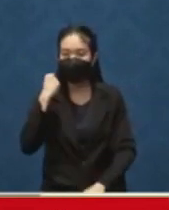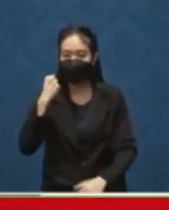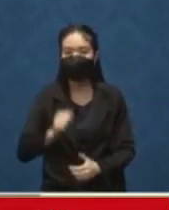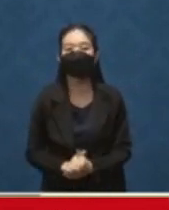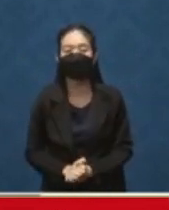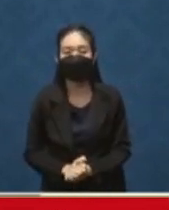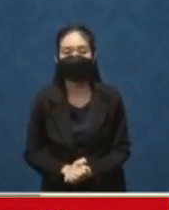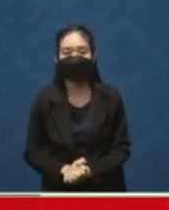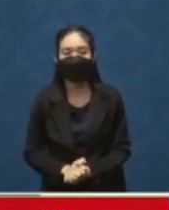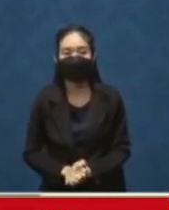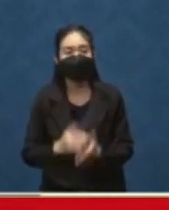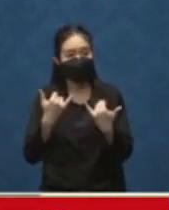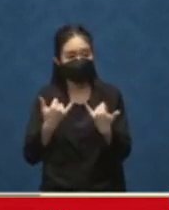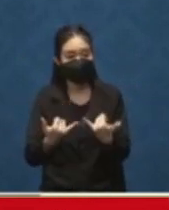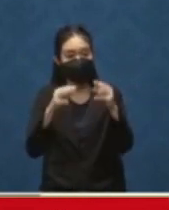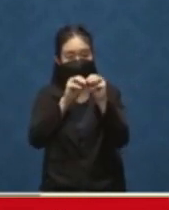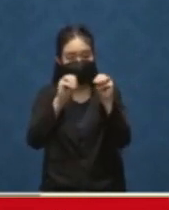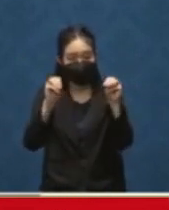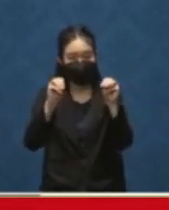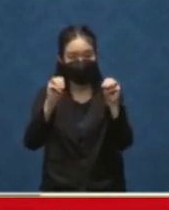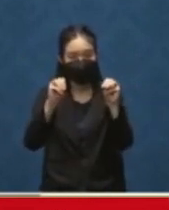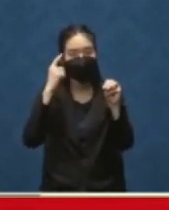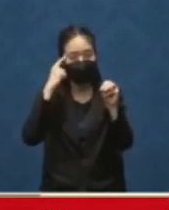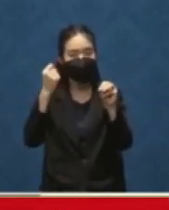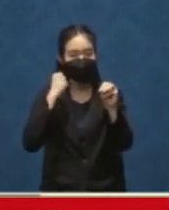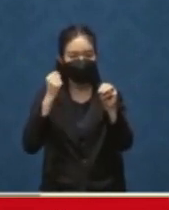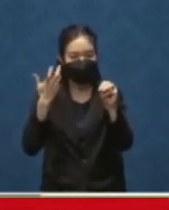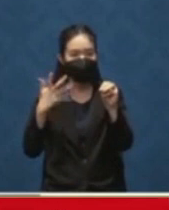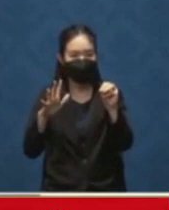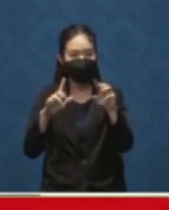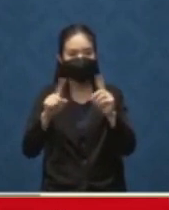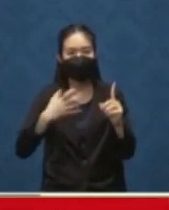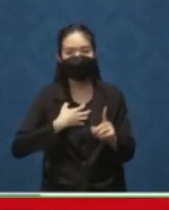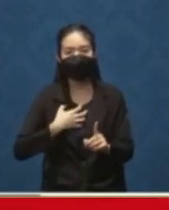ส